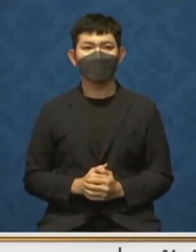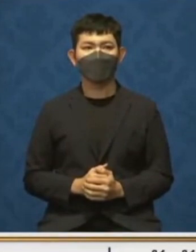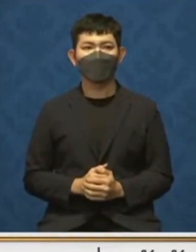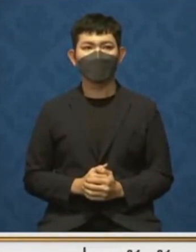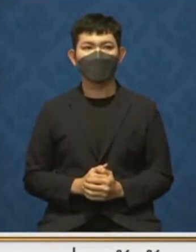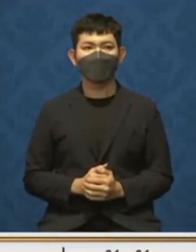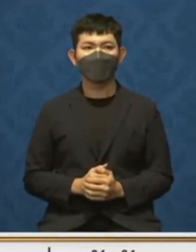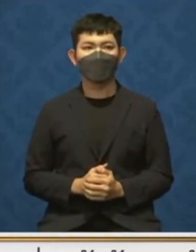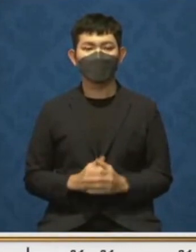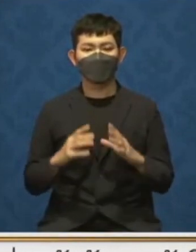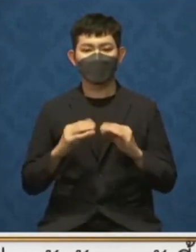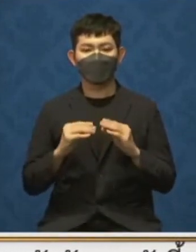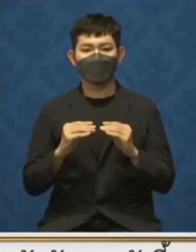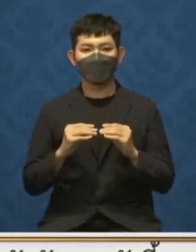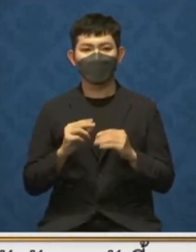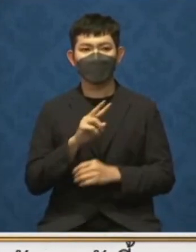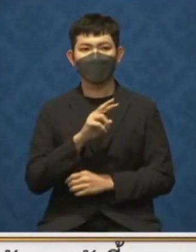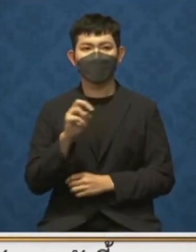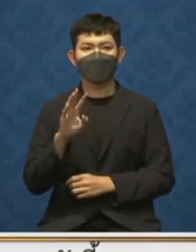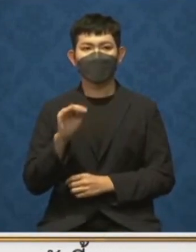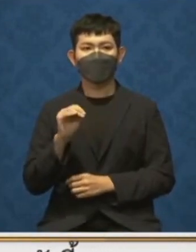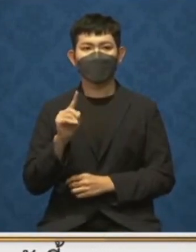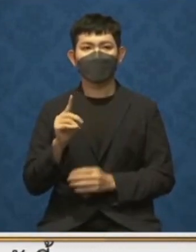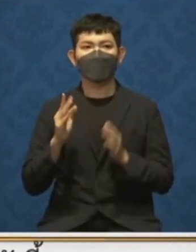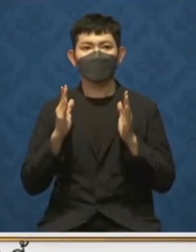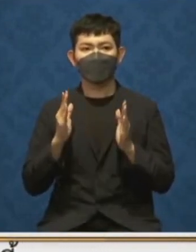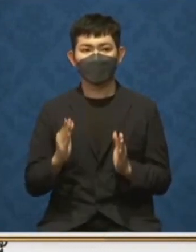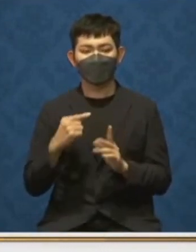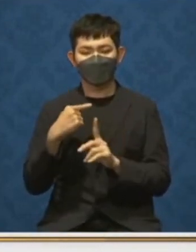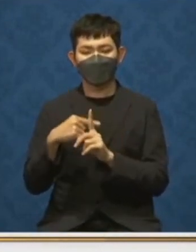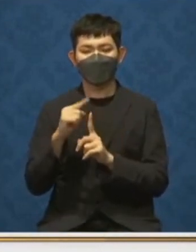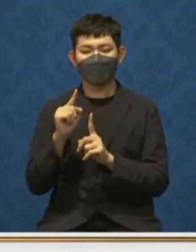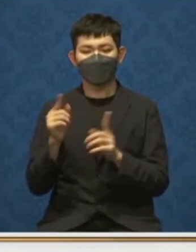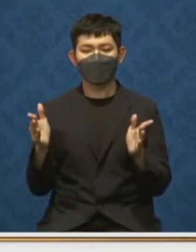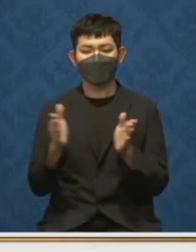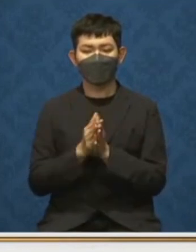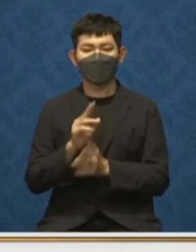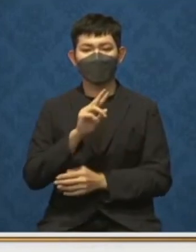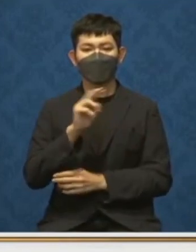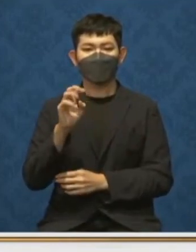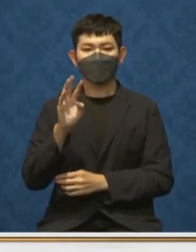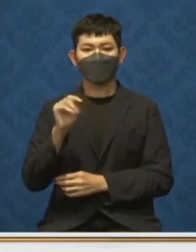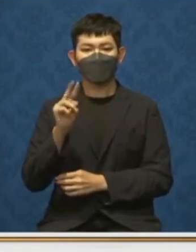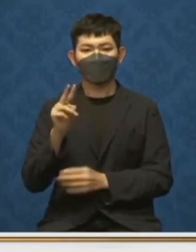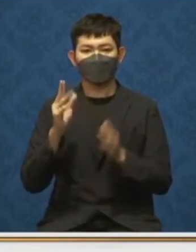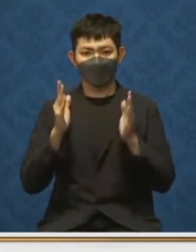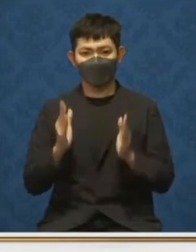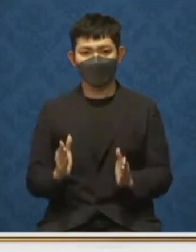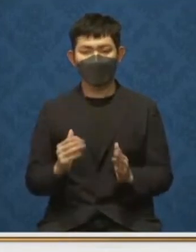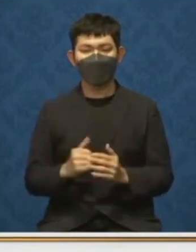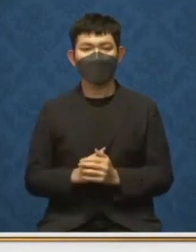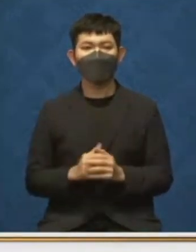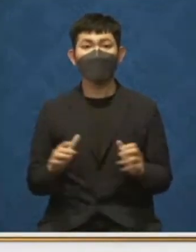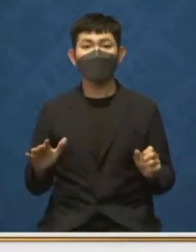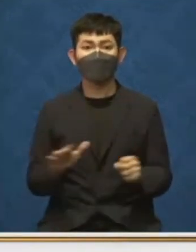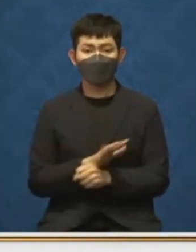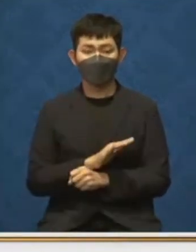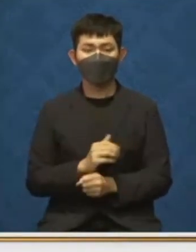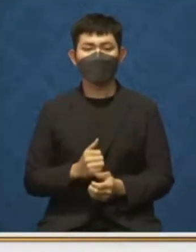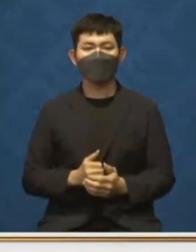จำนวนผู้เข้าประชุม241บวก1เป็น242ท่านครบวงประชุมน